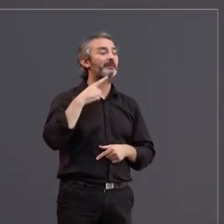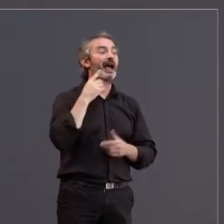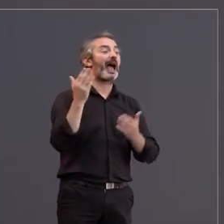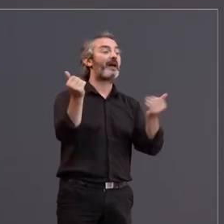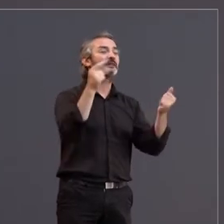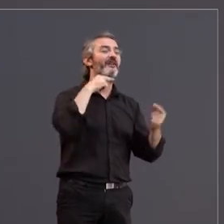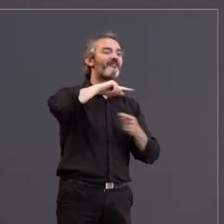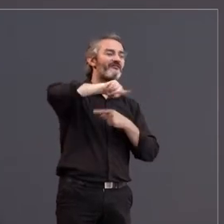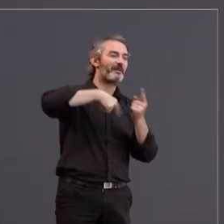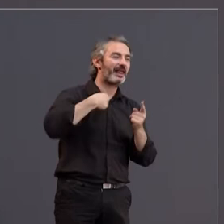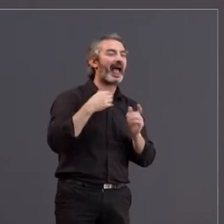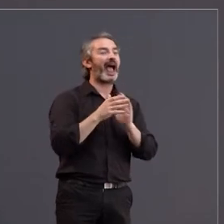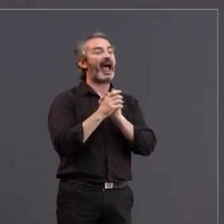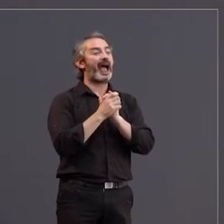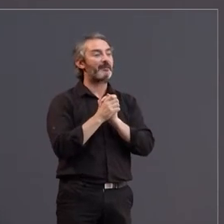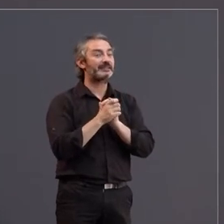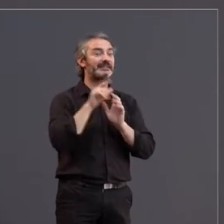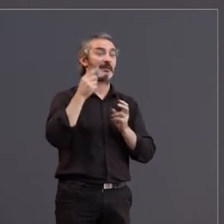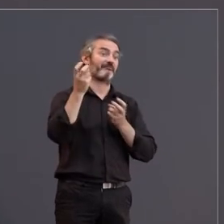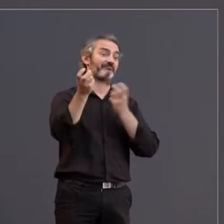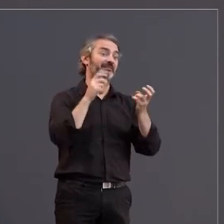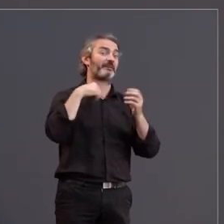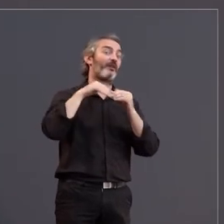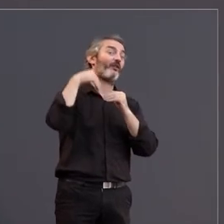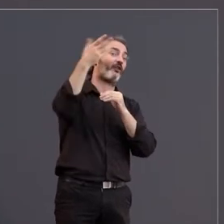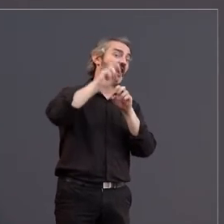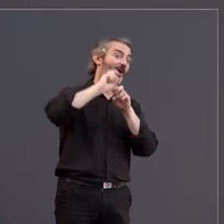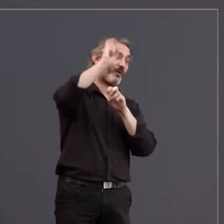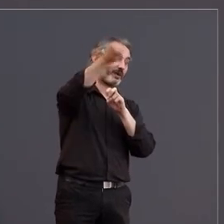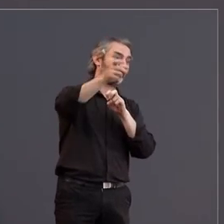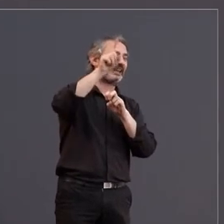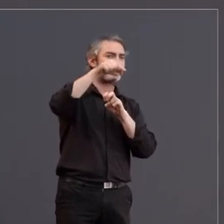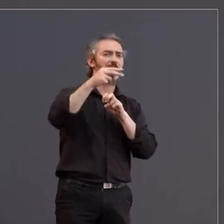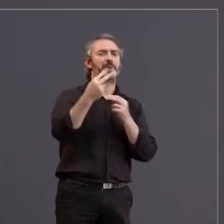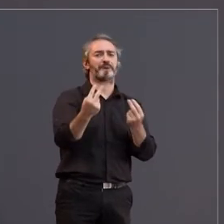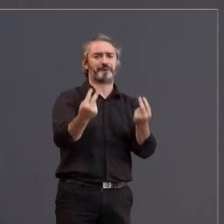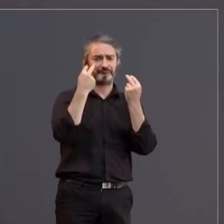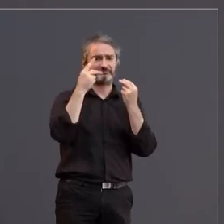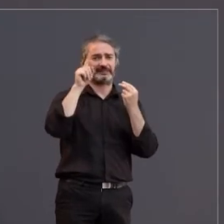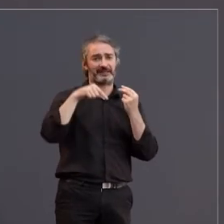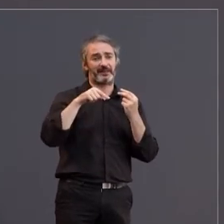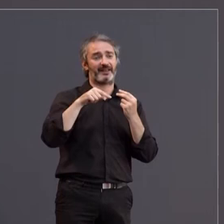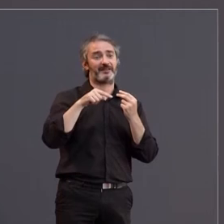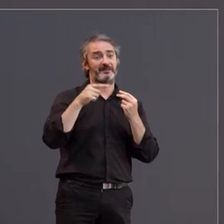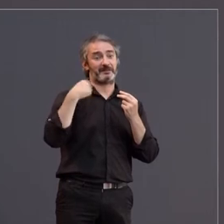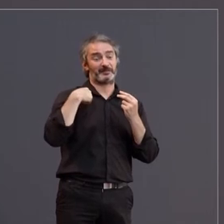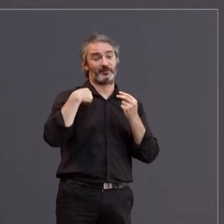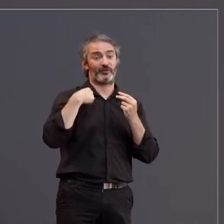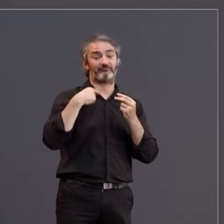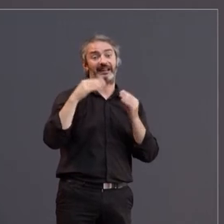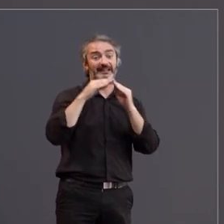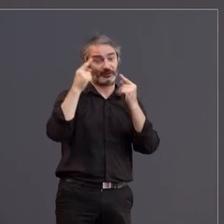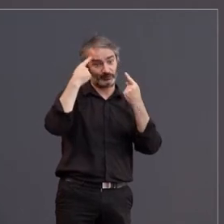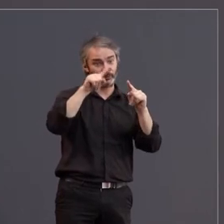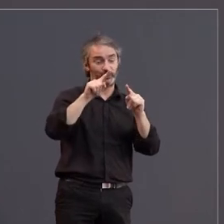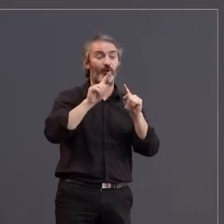dels familiars i dels amics, els que heu vingut al campus i també els que ens heu seguit a la retransmissió de l'acte des de casa o a